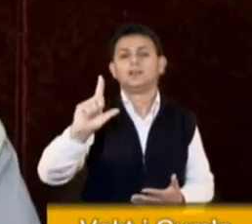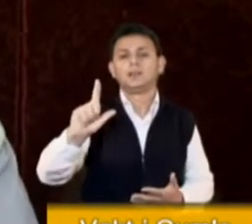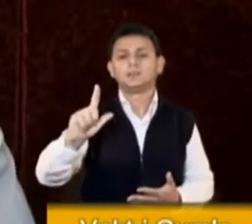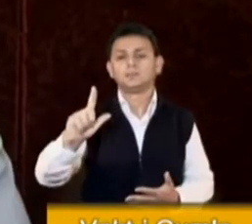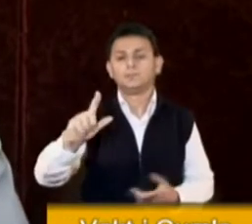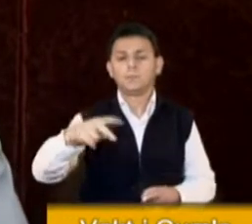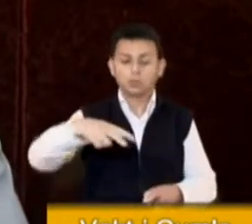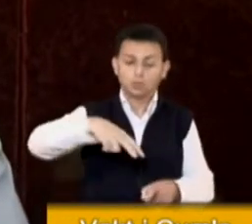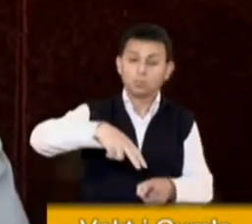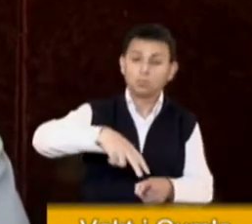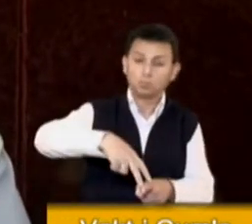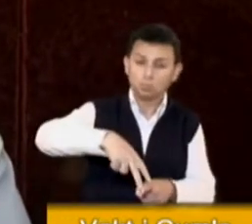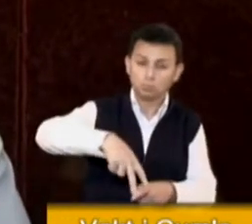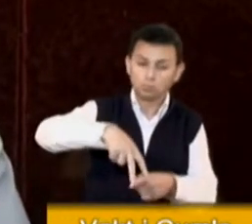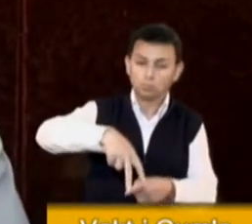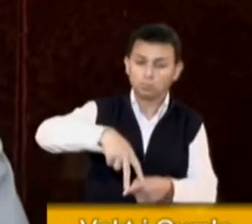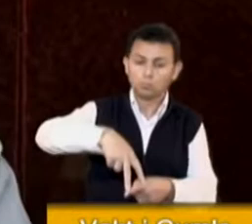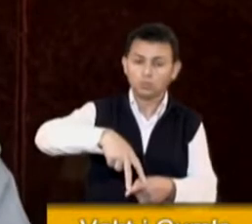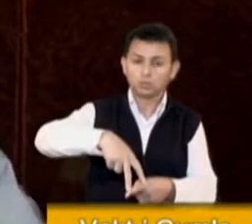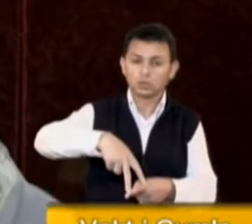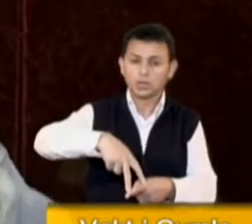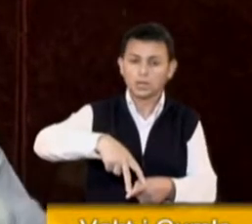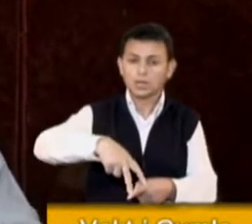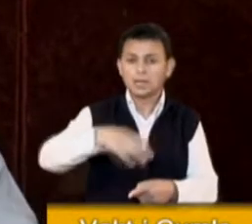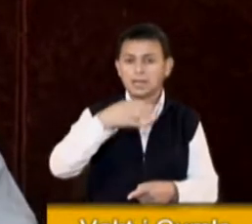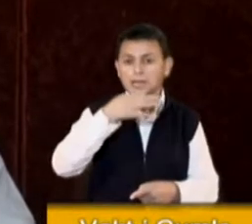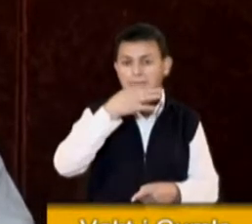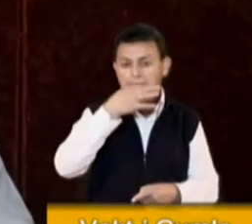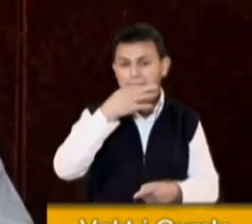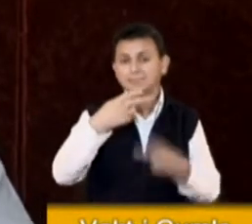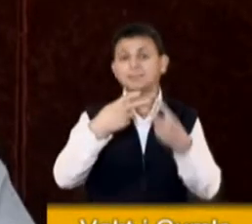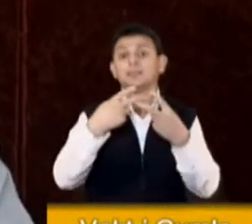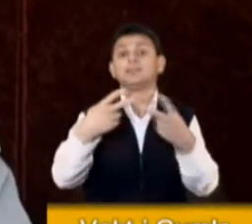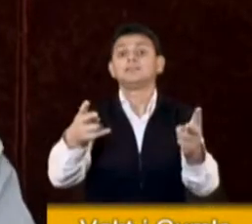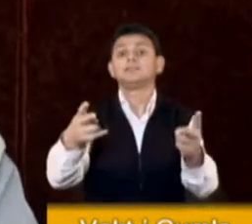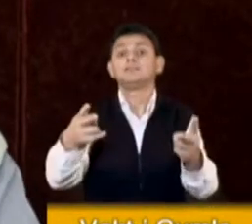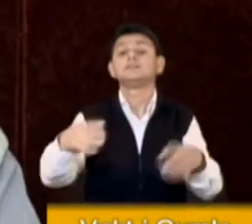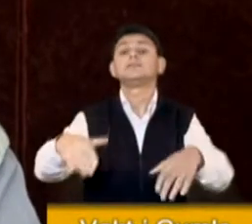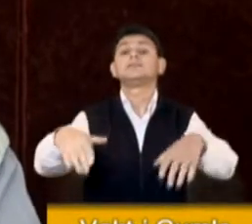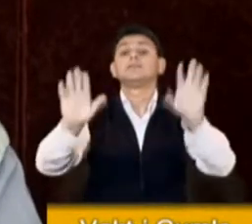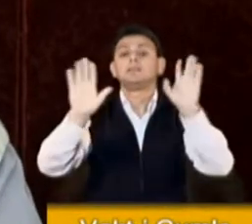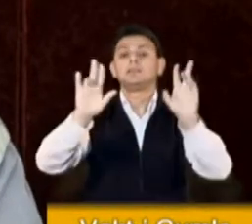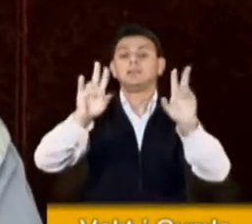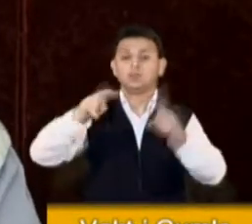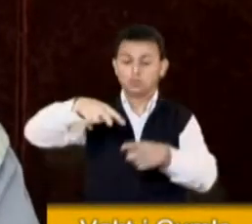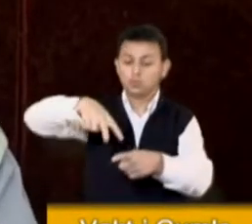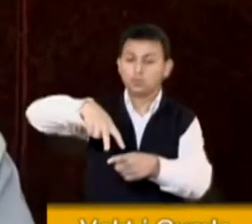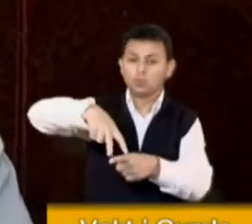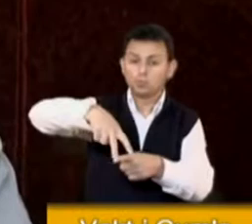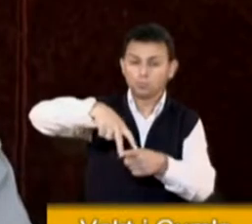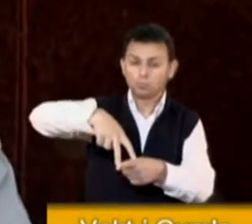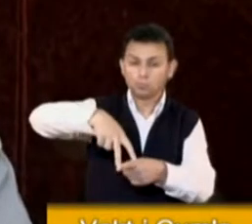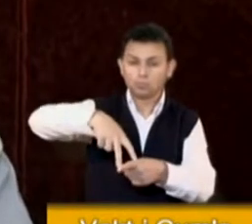yapmak caiz değildir, haramdır. Hatta oradaki ifadeler bazen küfrü bile